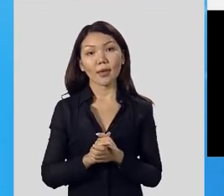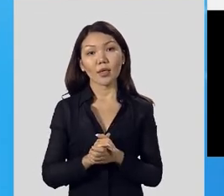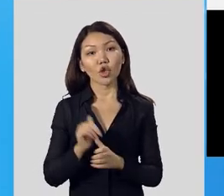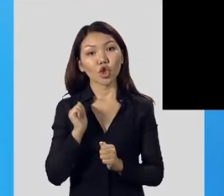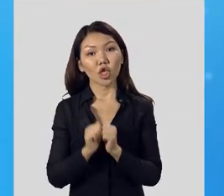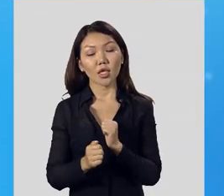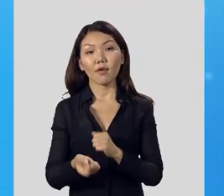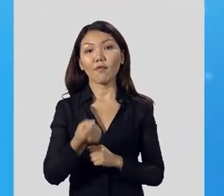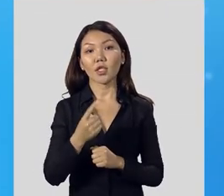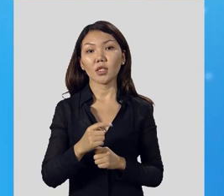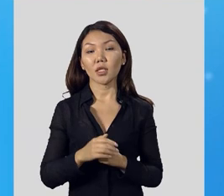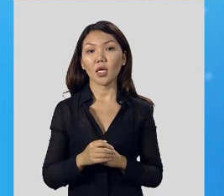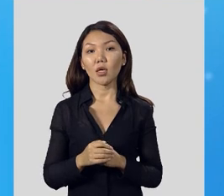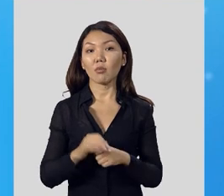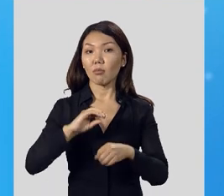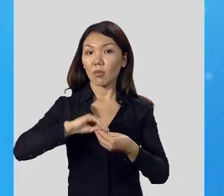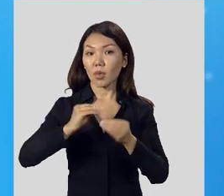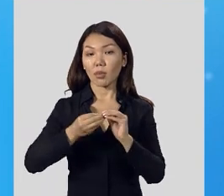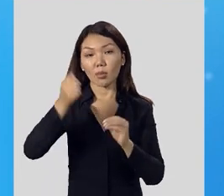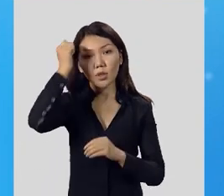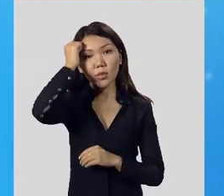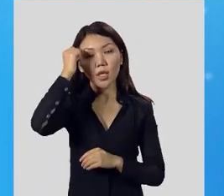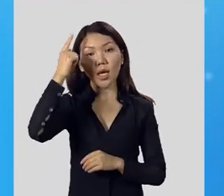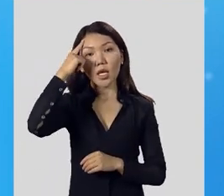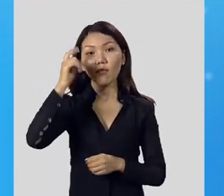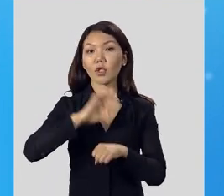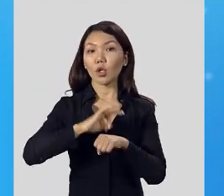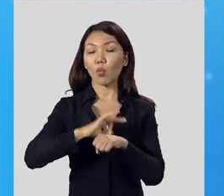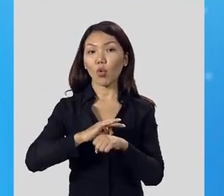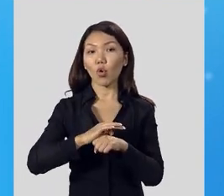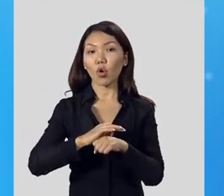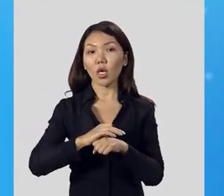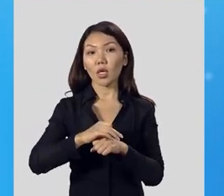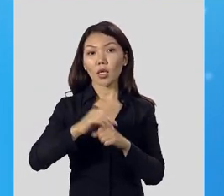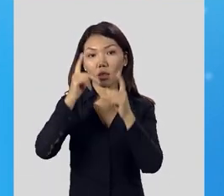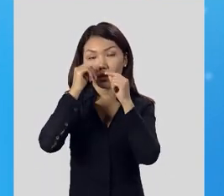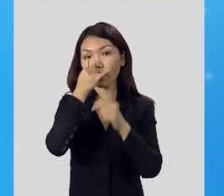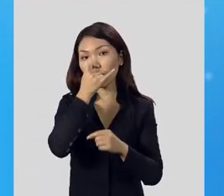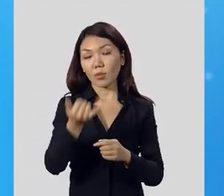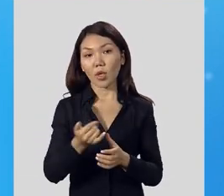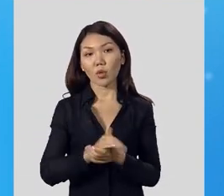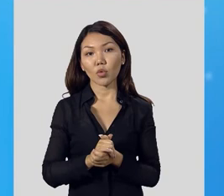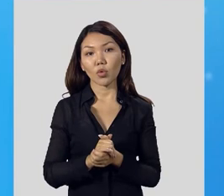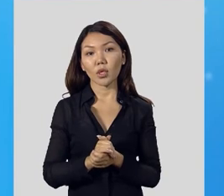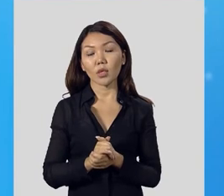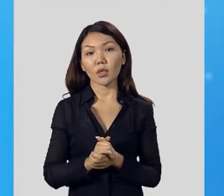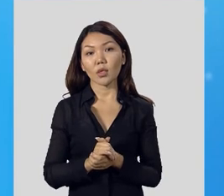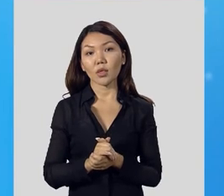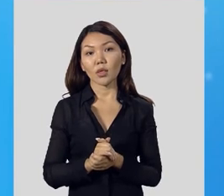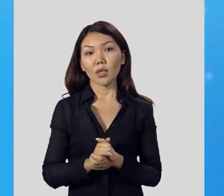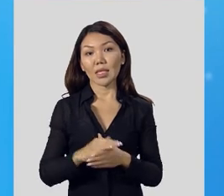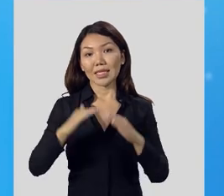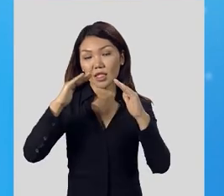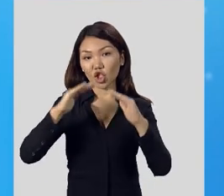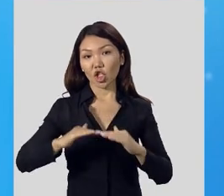расстройства памяти, головные боли, бессонница, дрожание рук, снижается